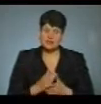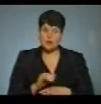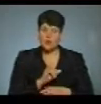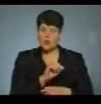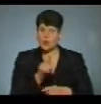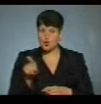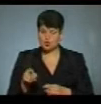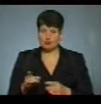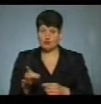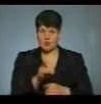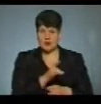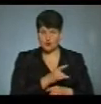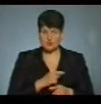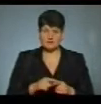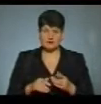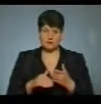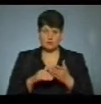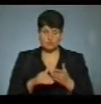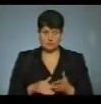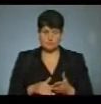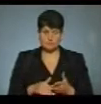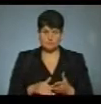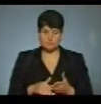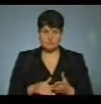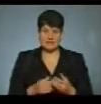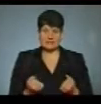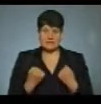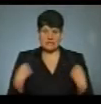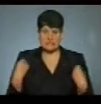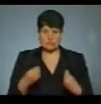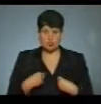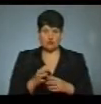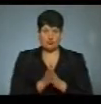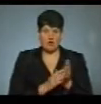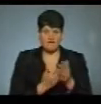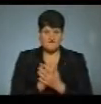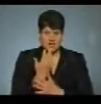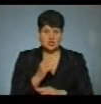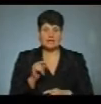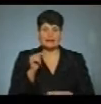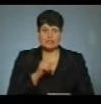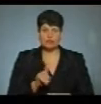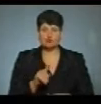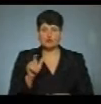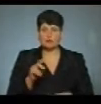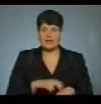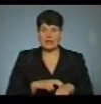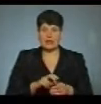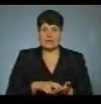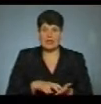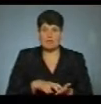кожному районі, там, де швидка допомога, захисні костюми, рукавички, все для того, щоб лікарі не